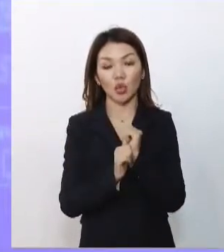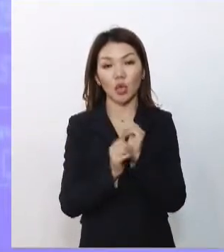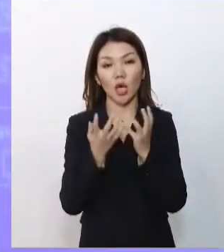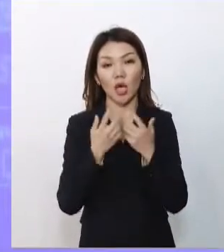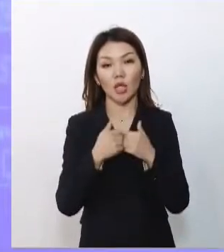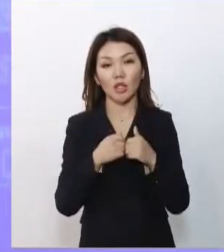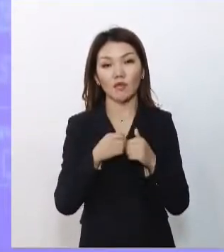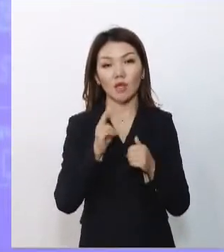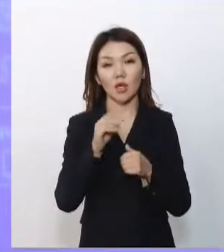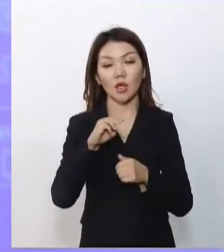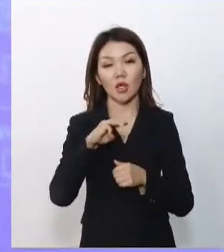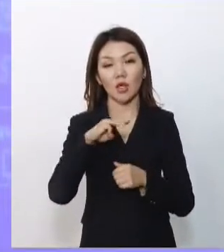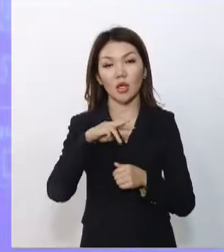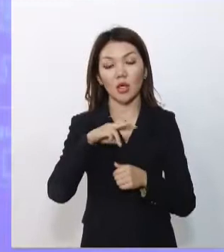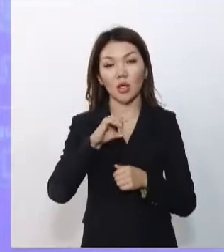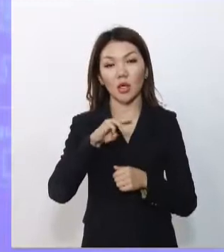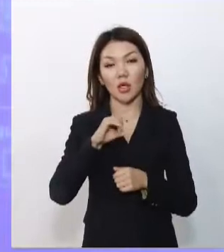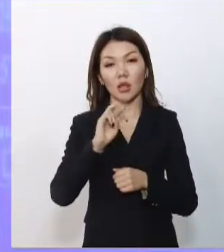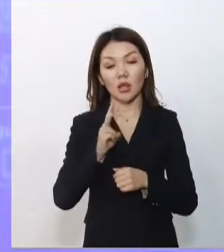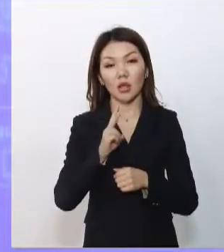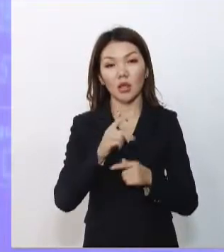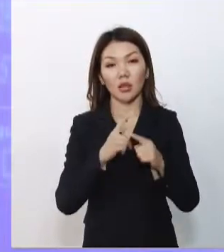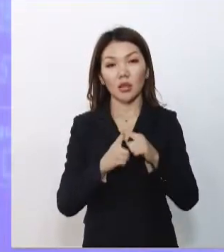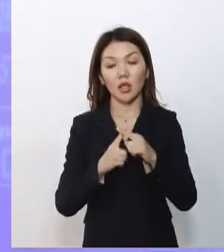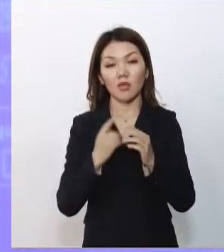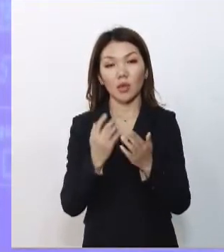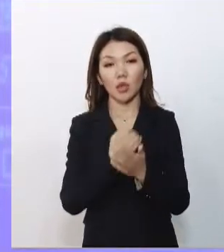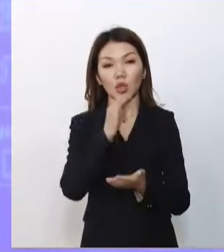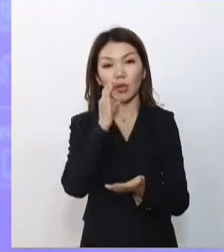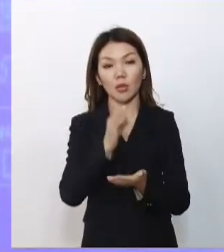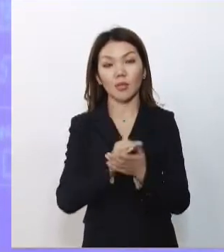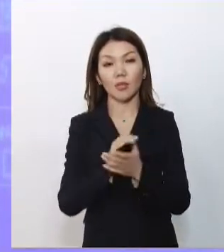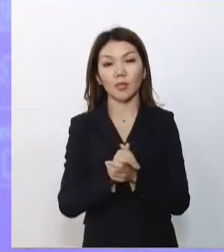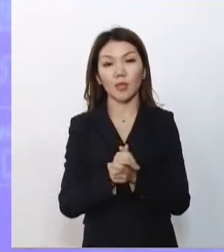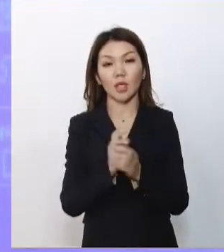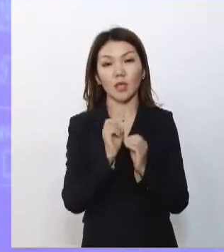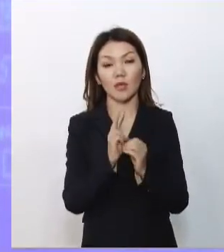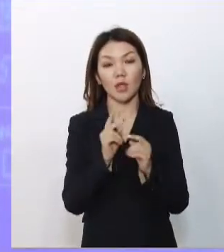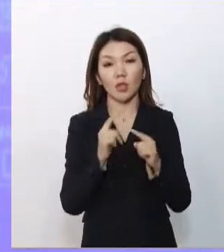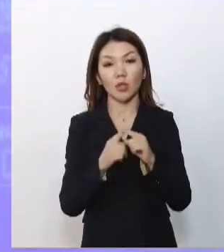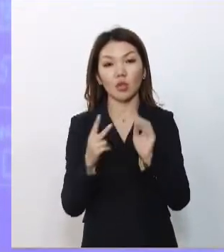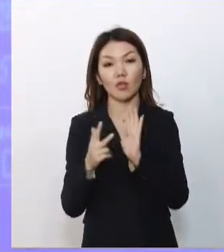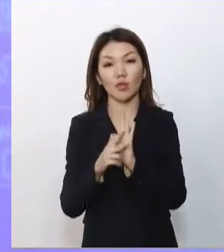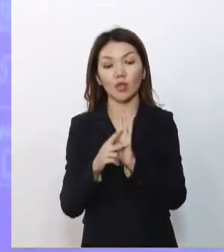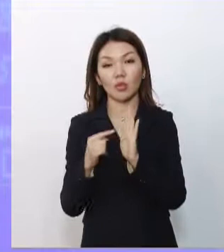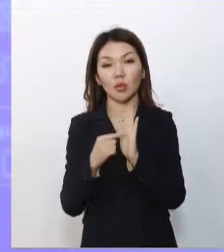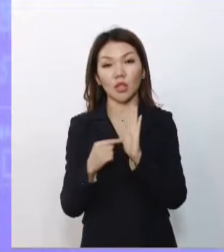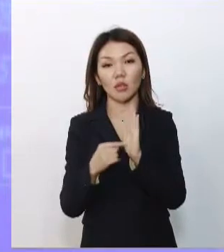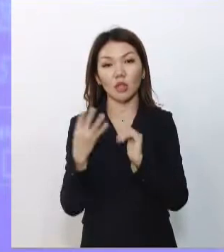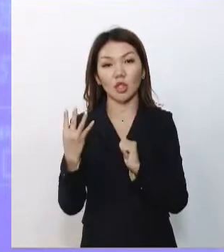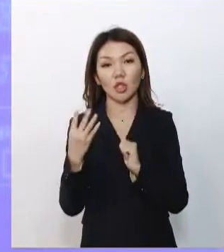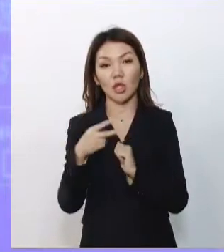клеток складываем, то есть получаем выражение. Сумма чисел 12 и 8 делим на 4